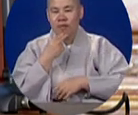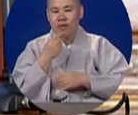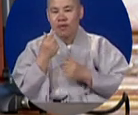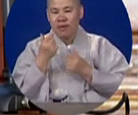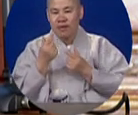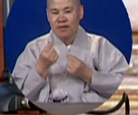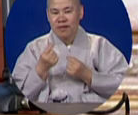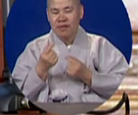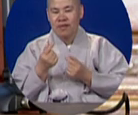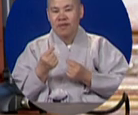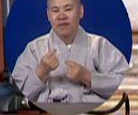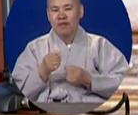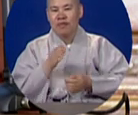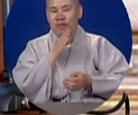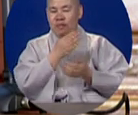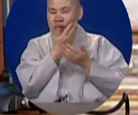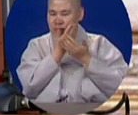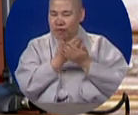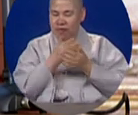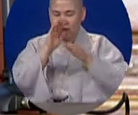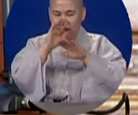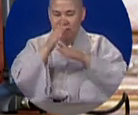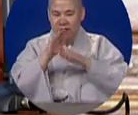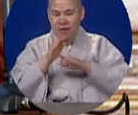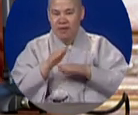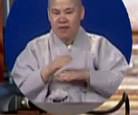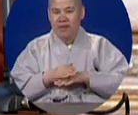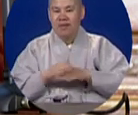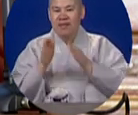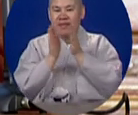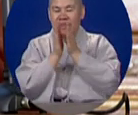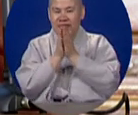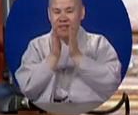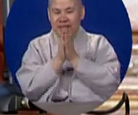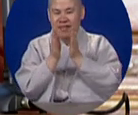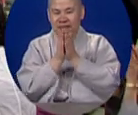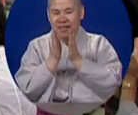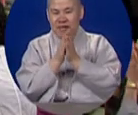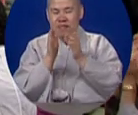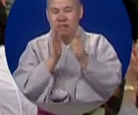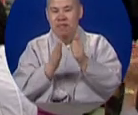이거 아주 중요해요 몰라도 쉬는 겸 쳐서 박수 한번 치고 가세요